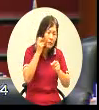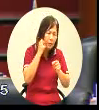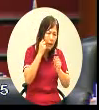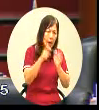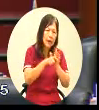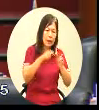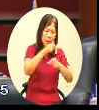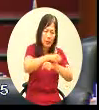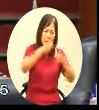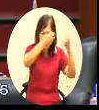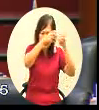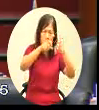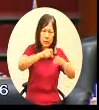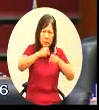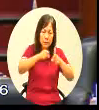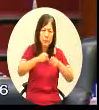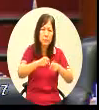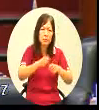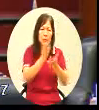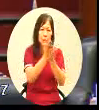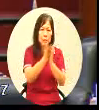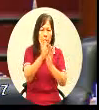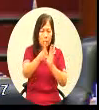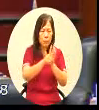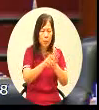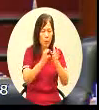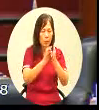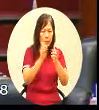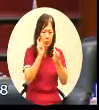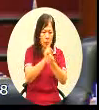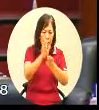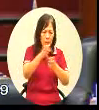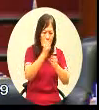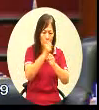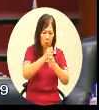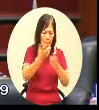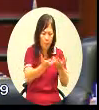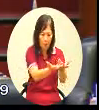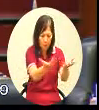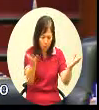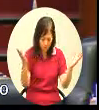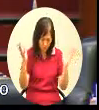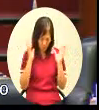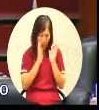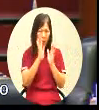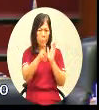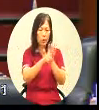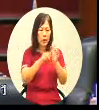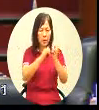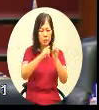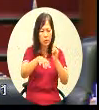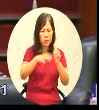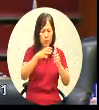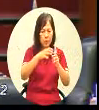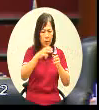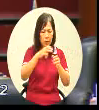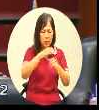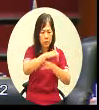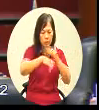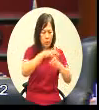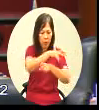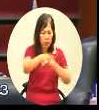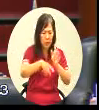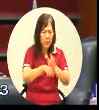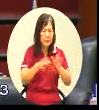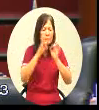划、哦，他们大概被一些产业啊、工业园区给围住了。其实他们那边的生活环境，确实不